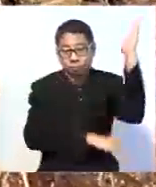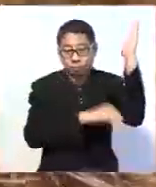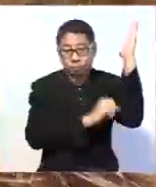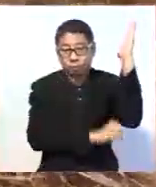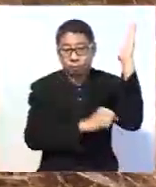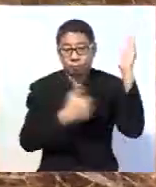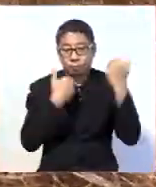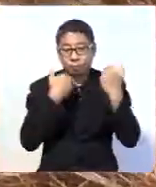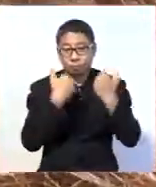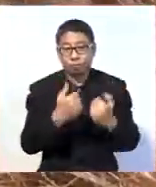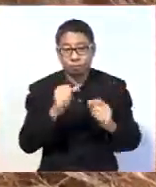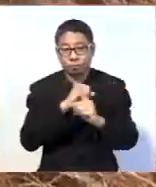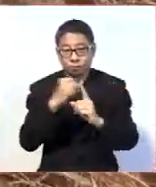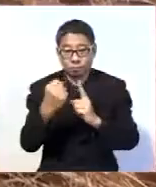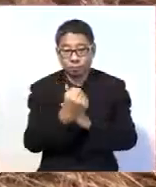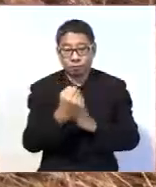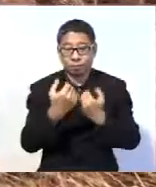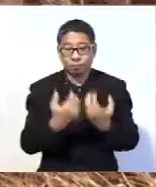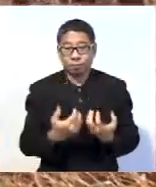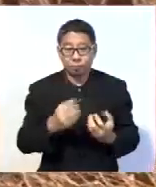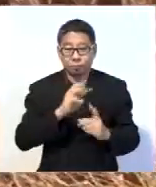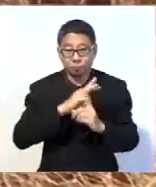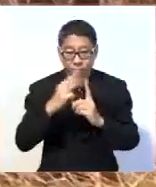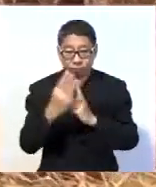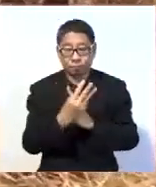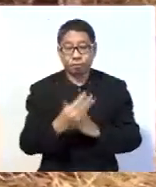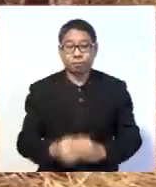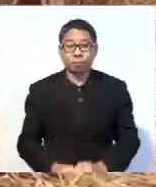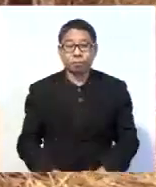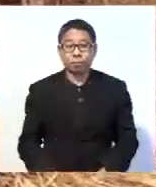ต้ในลักษณะของสังคมพหุวัฒนธรรมอีกด้วยค่ะ